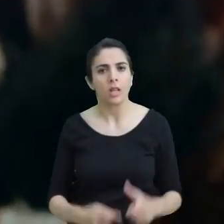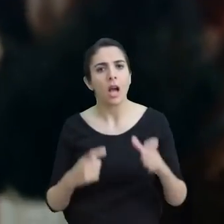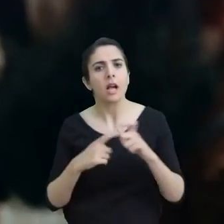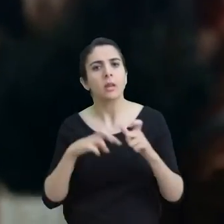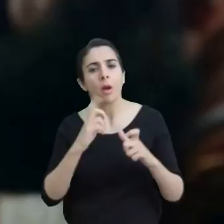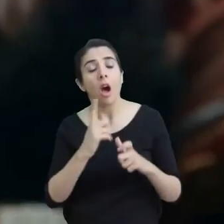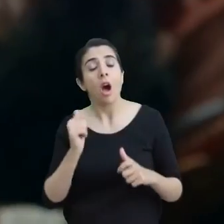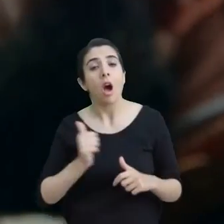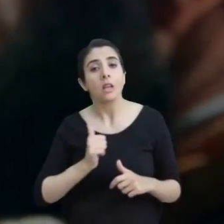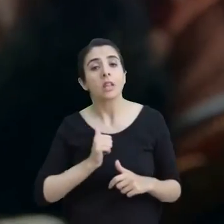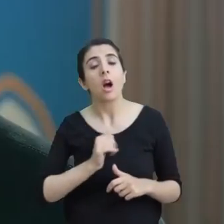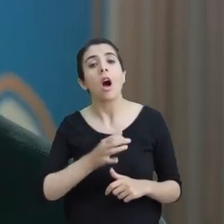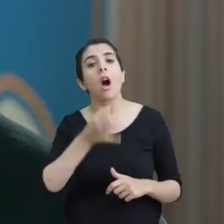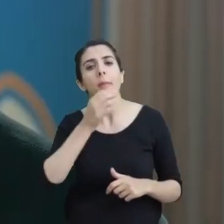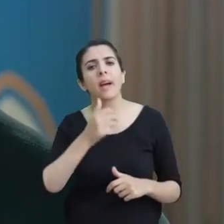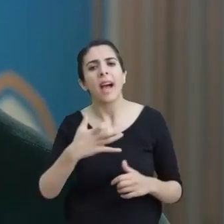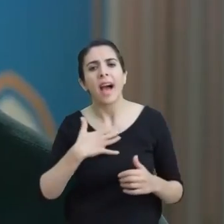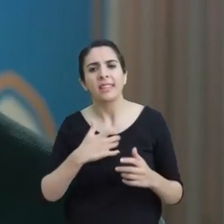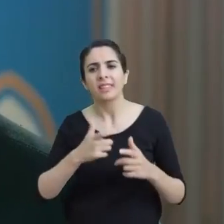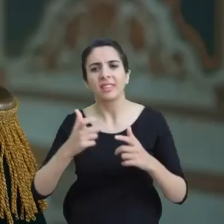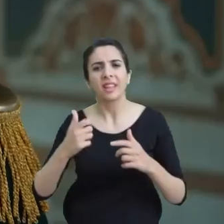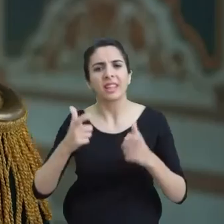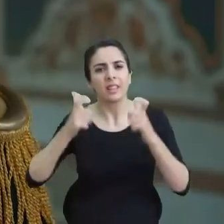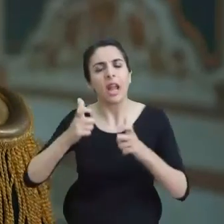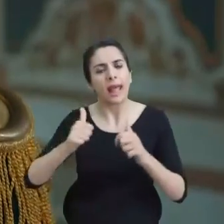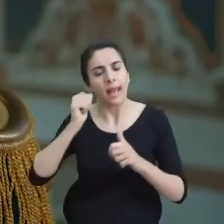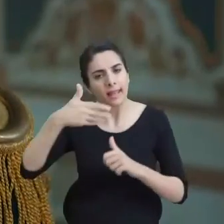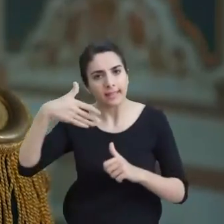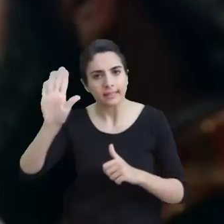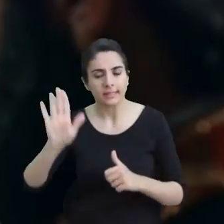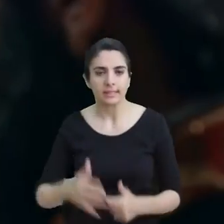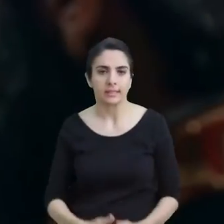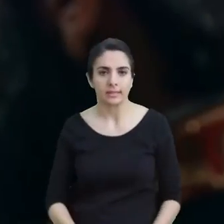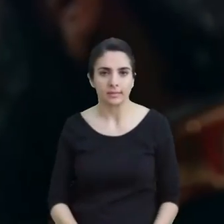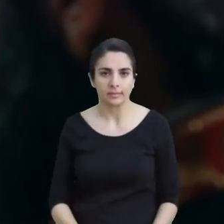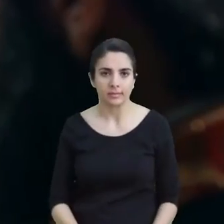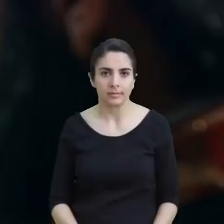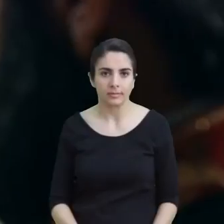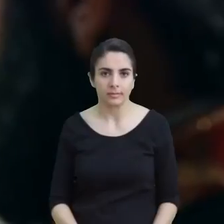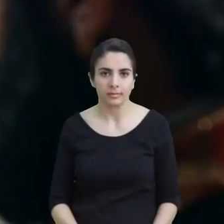Esat Paşa askerlerinize emir veriniz, kışlalarına geri dönsünler. Emredersiniz sultanım.